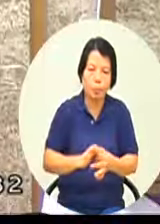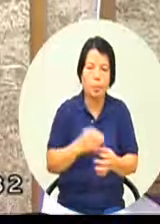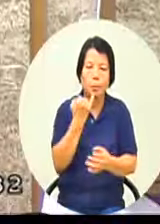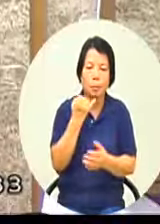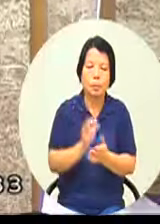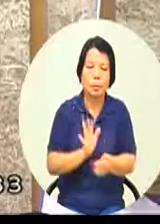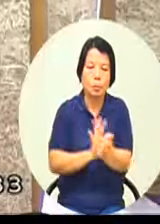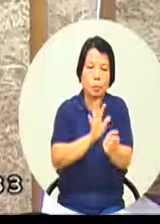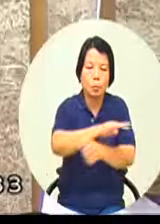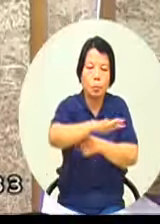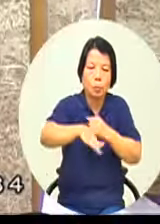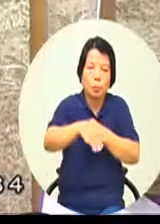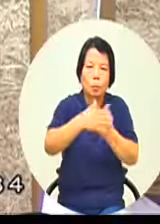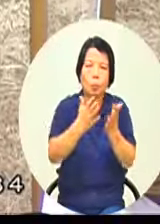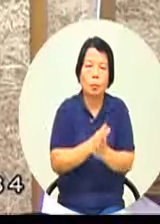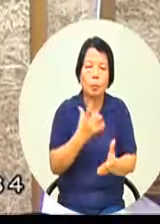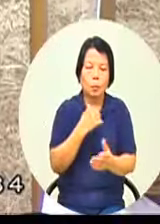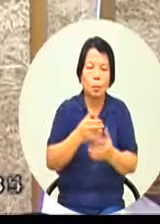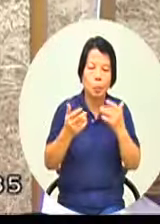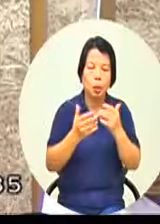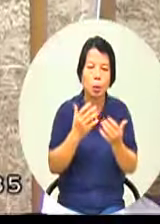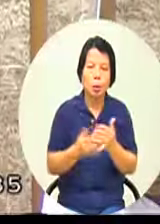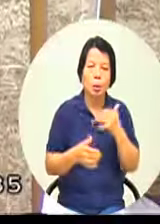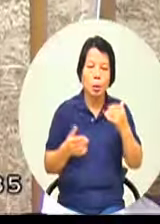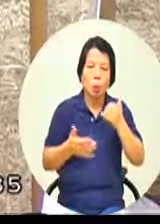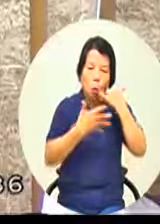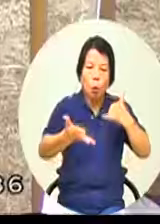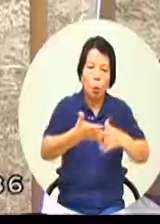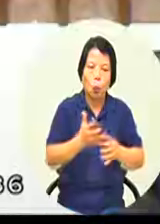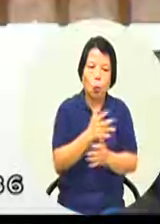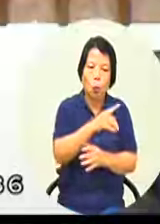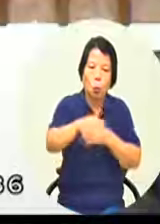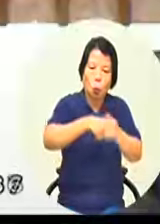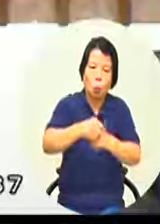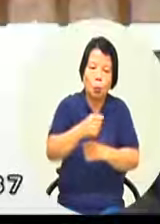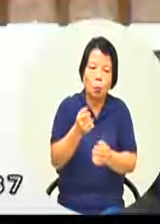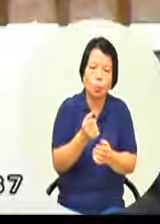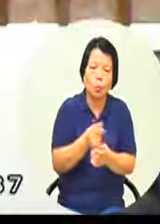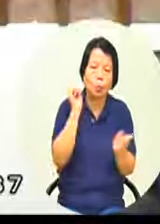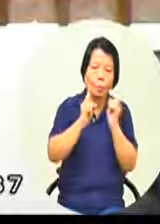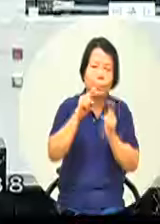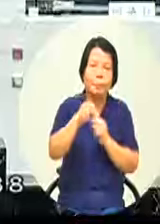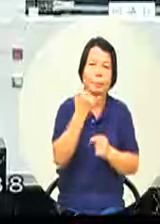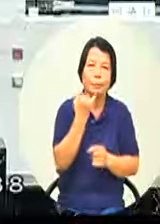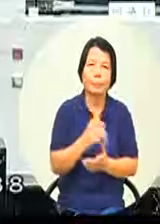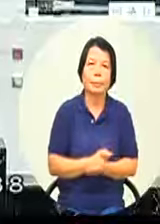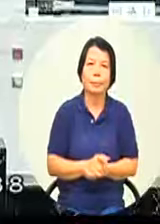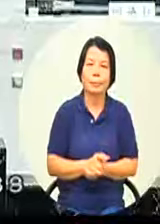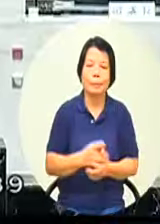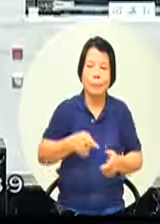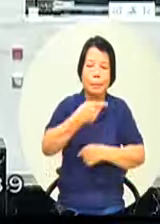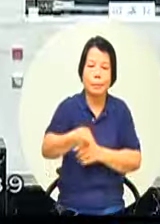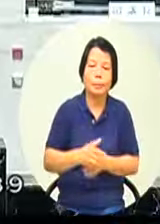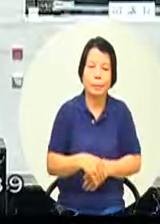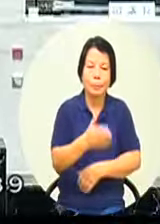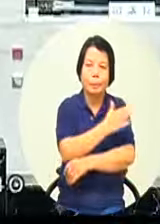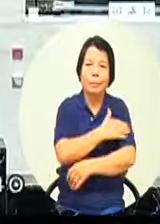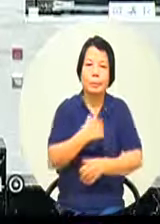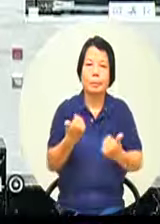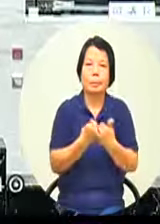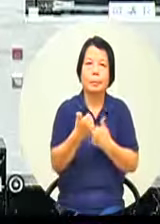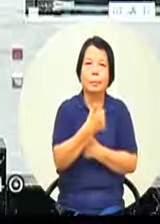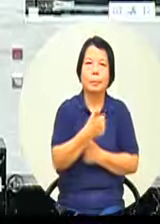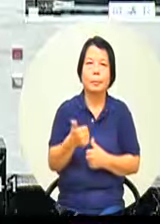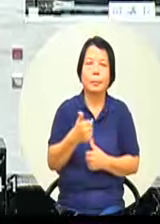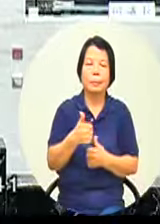去，推广相关的这些水域的游憩的活动，这样子。 谢谢主席，谢谢。 好，接着请陈立珍议员那